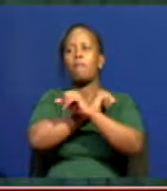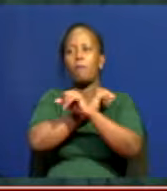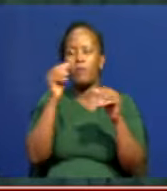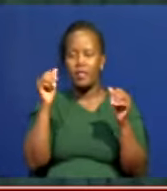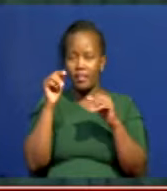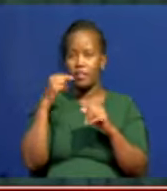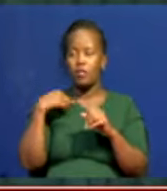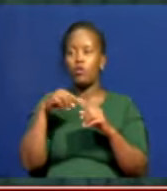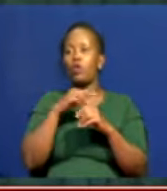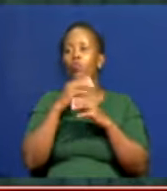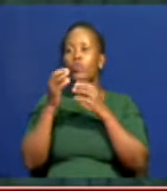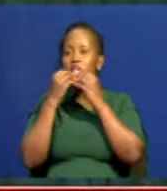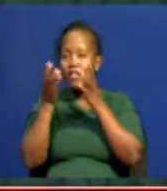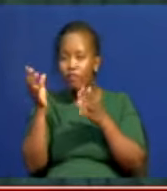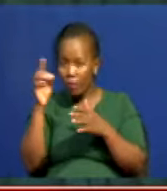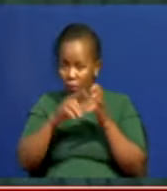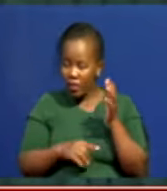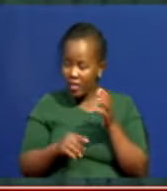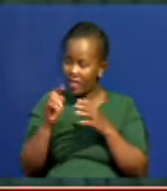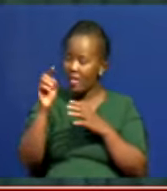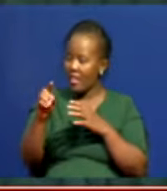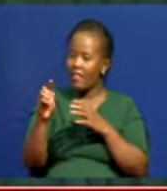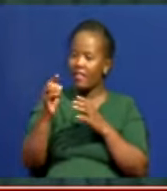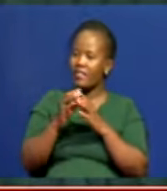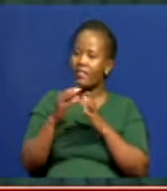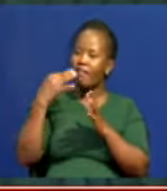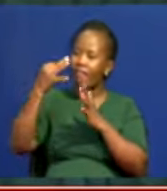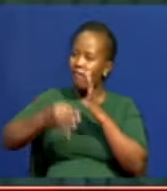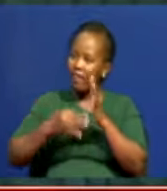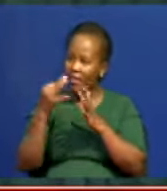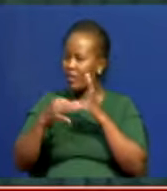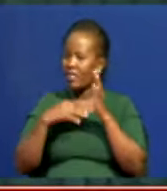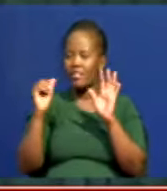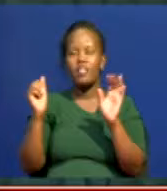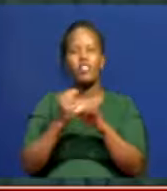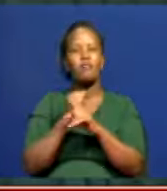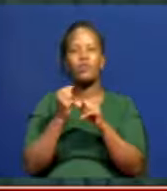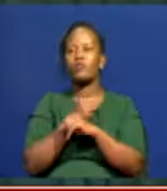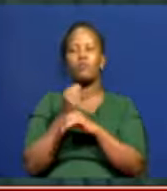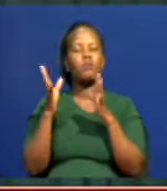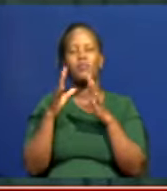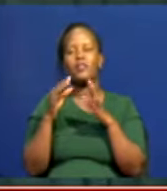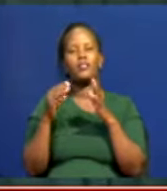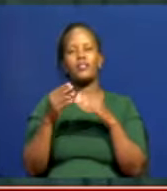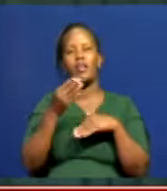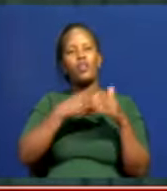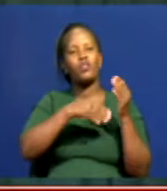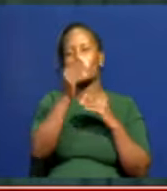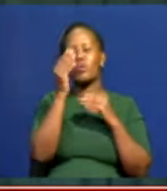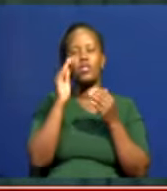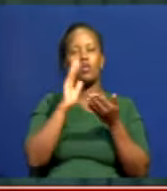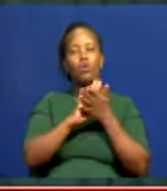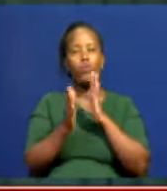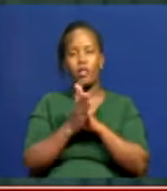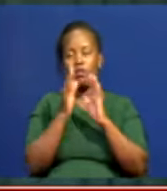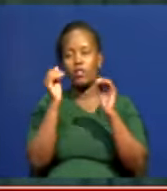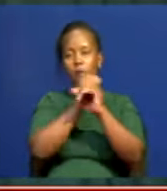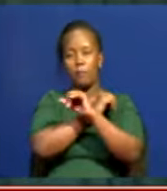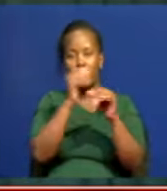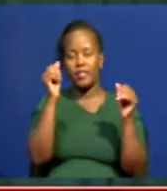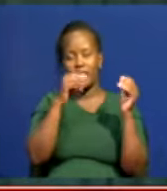kwamba kiwanda hiki hakiwezi kwenda bila wao kuhusishwa. Hao ndio wanatoa waamini wa kuendeleza